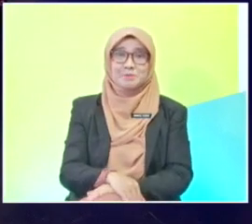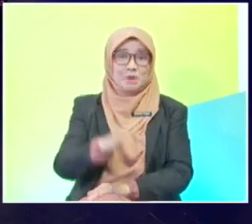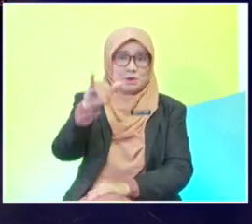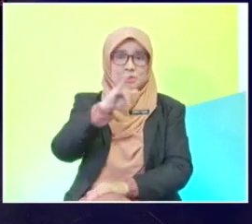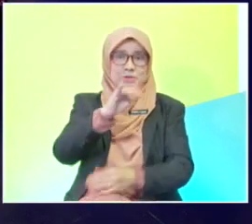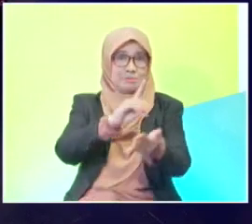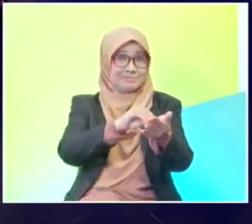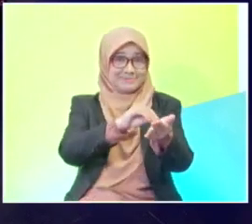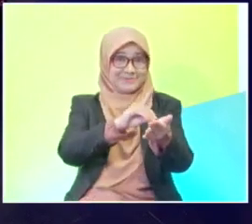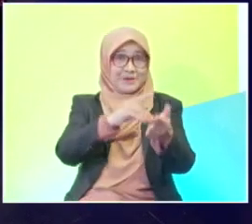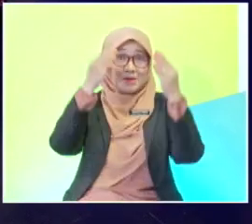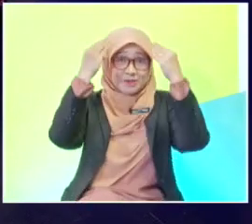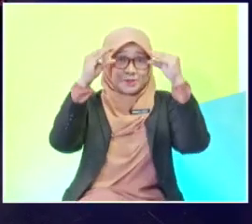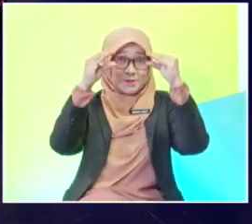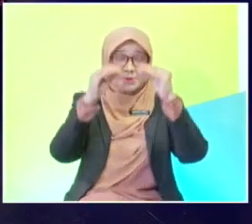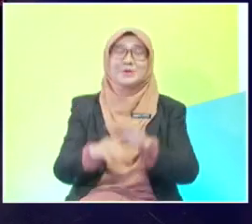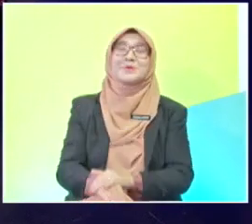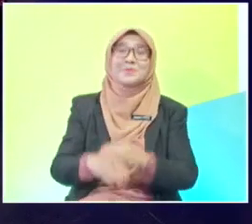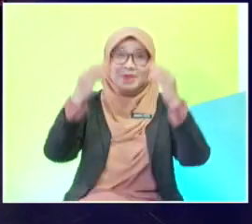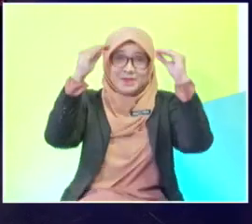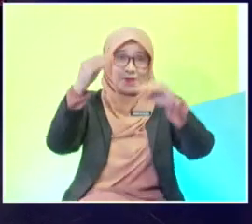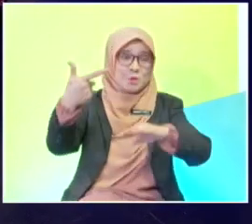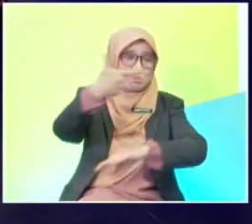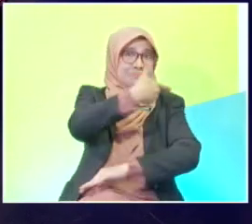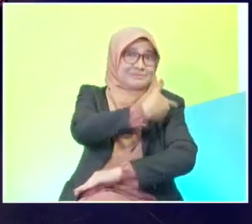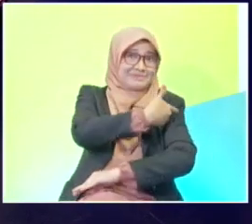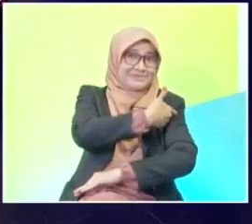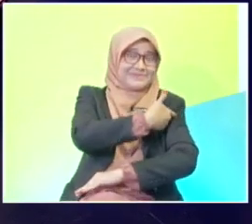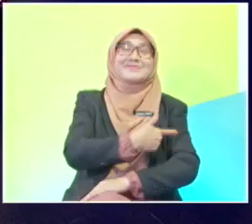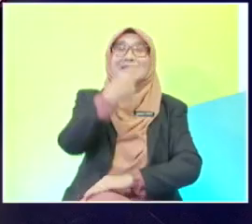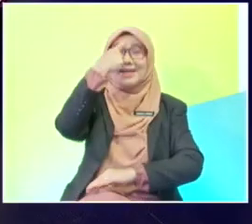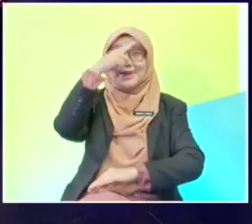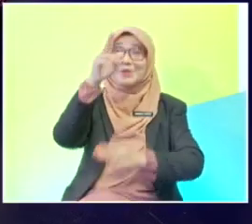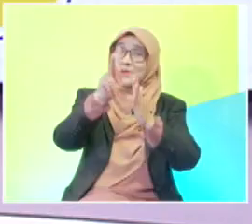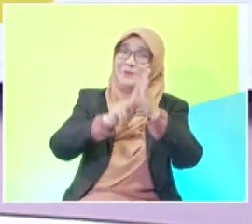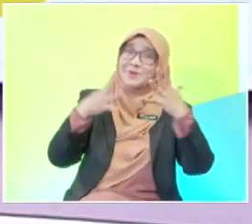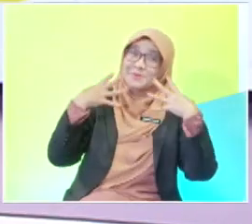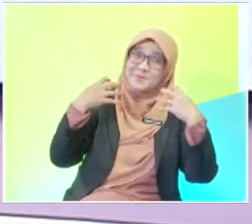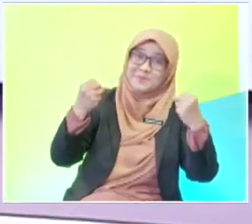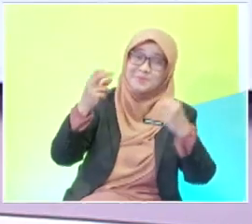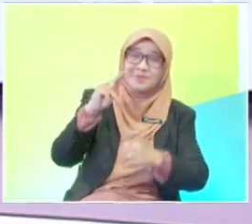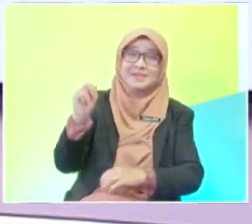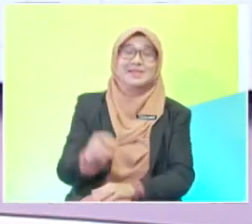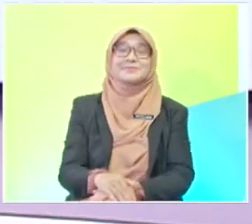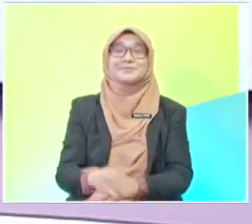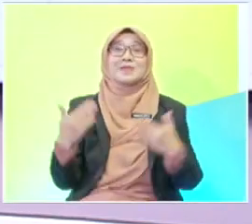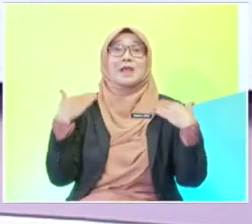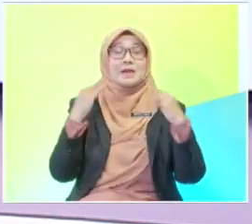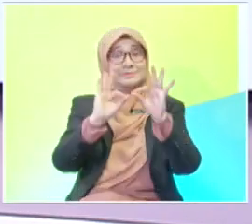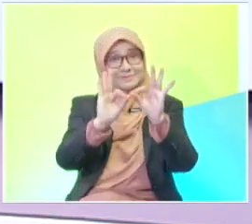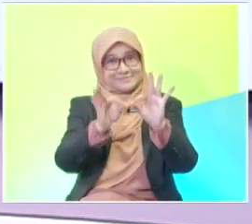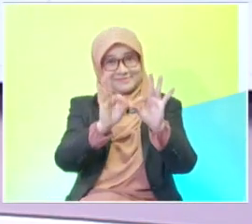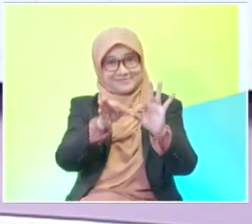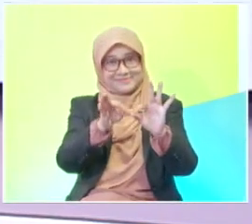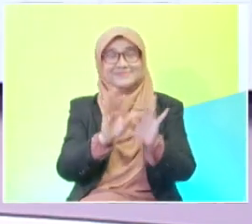dah tadi Cikgu. Cikgu suntik anak saya ni ya. Ya, untuk kesihatan. Untuk kesihatan tu sangatlah penting dan tentunya ada juga jurubahasa